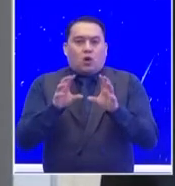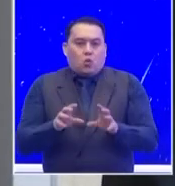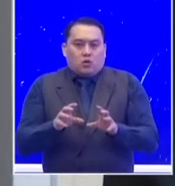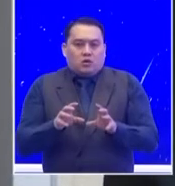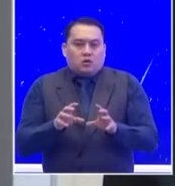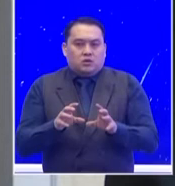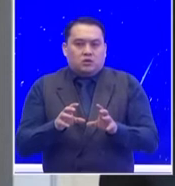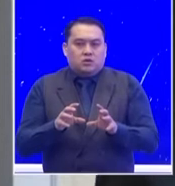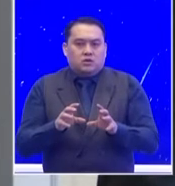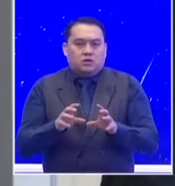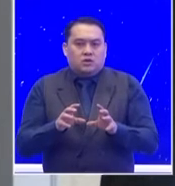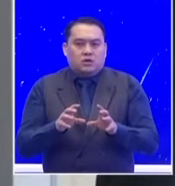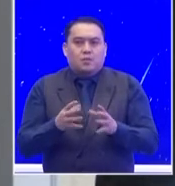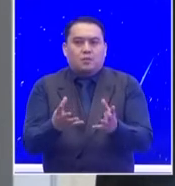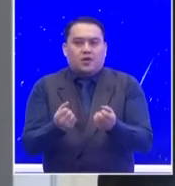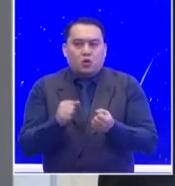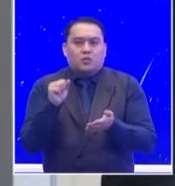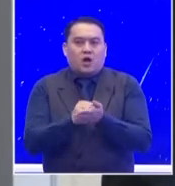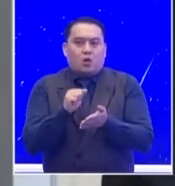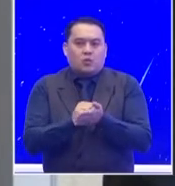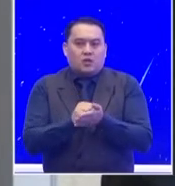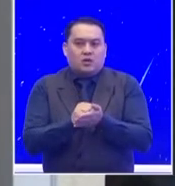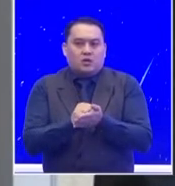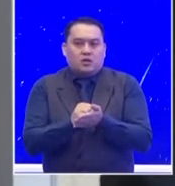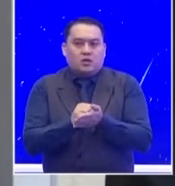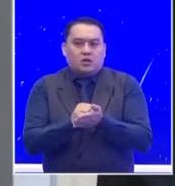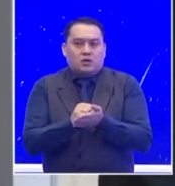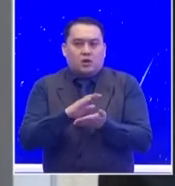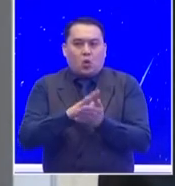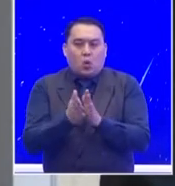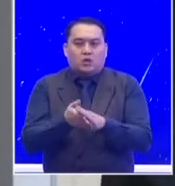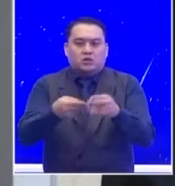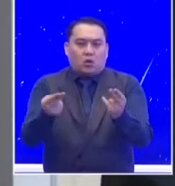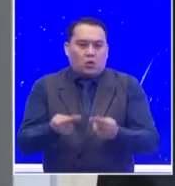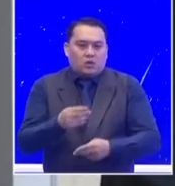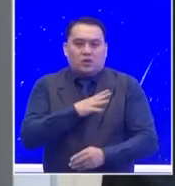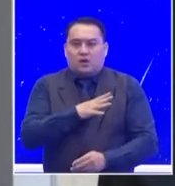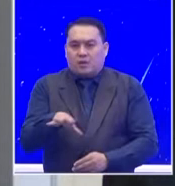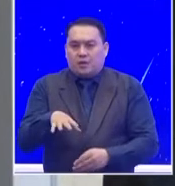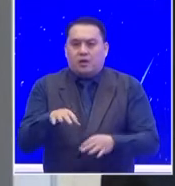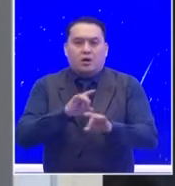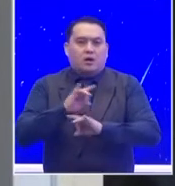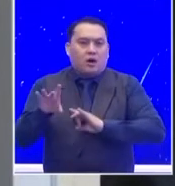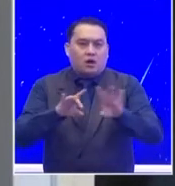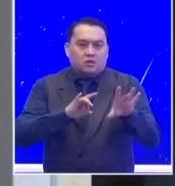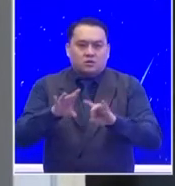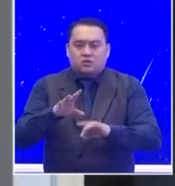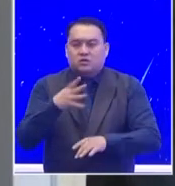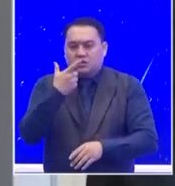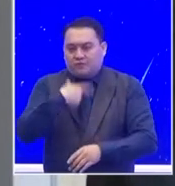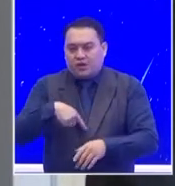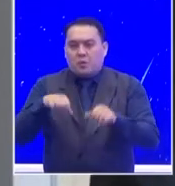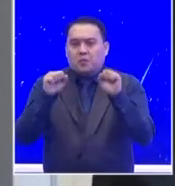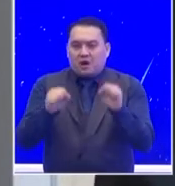в части при приеме на работу с работниками не заключают трудовые договора, им не разъясняются свои трудовые